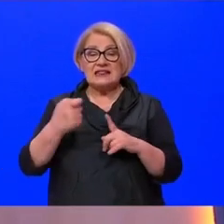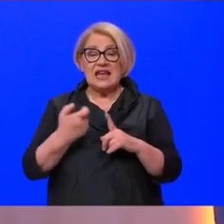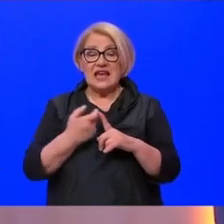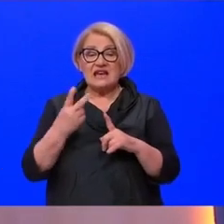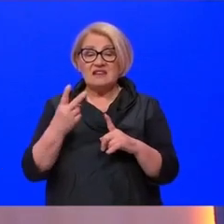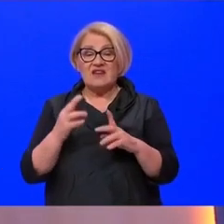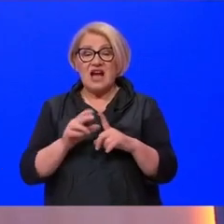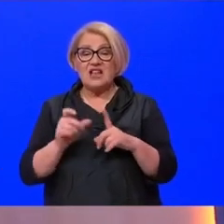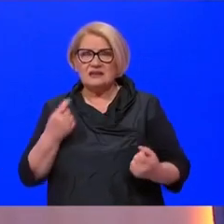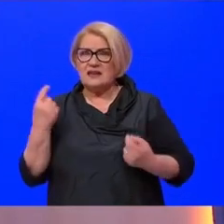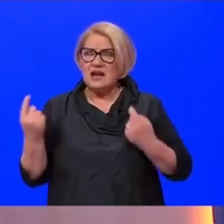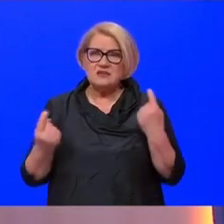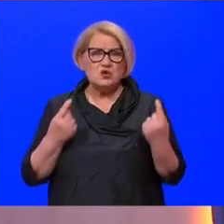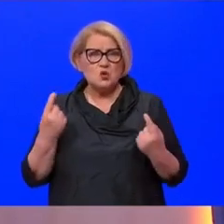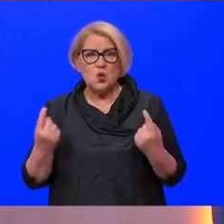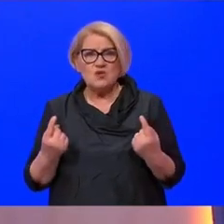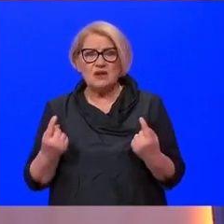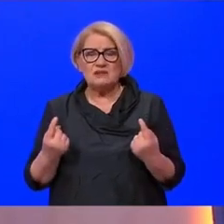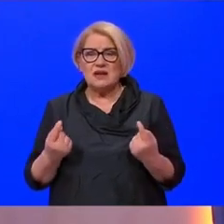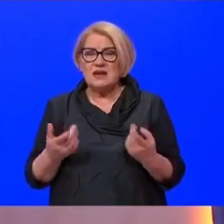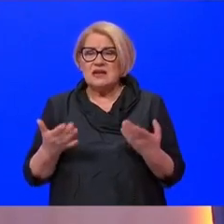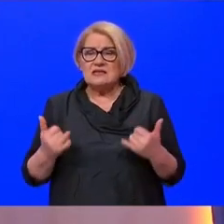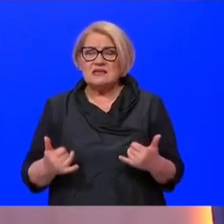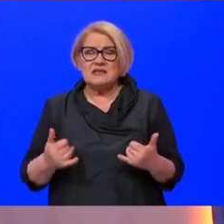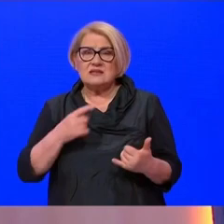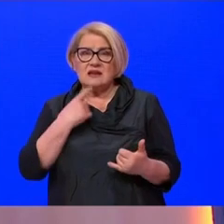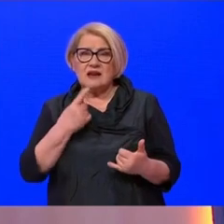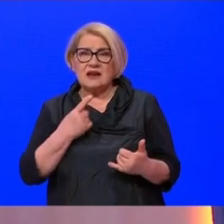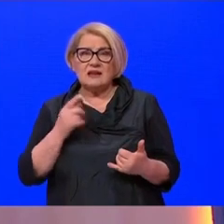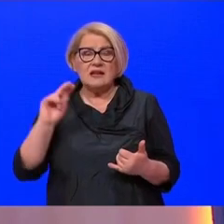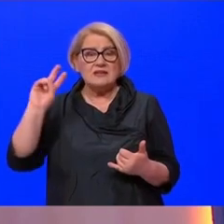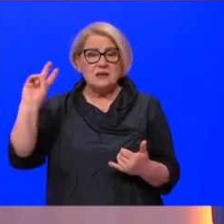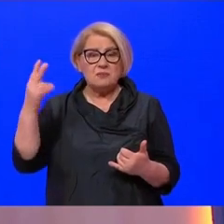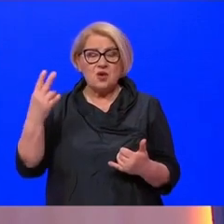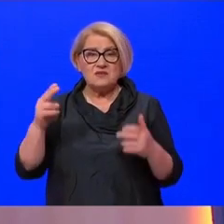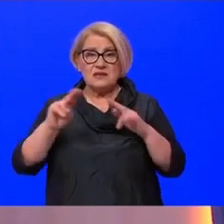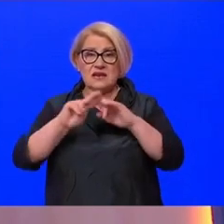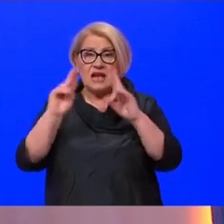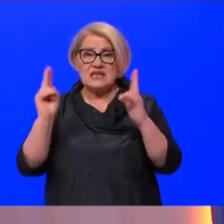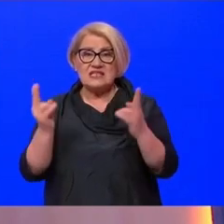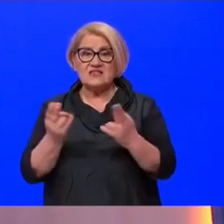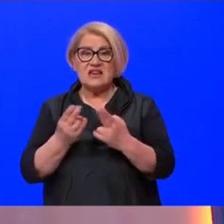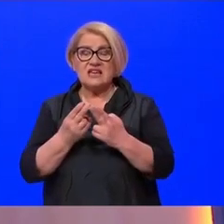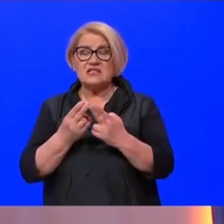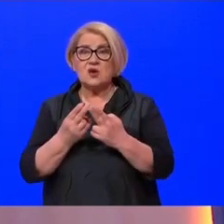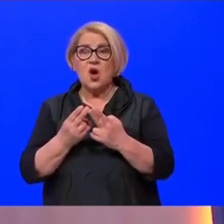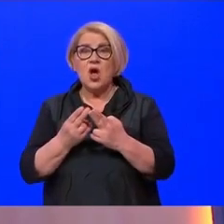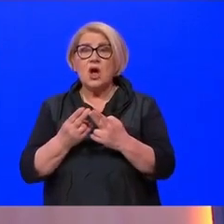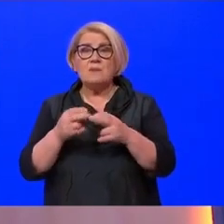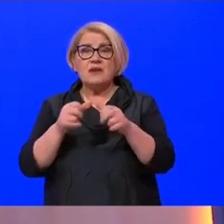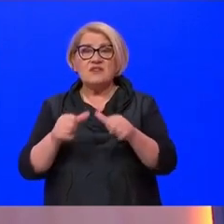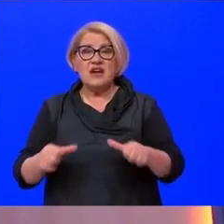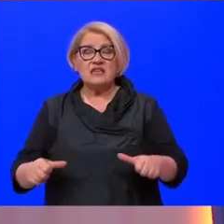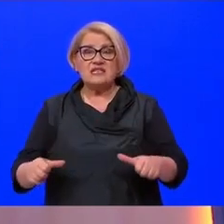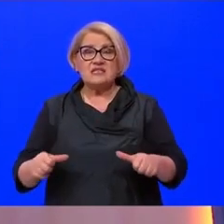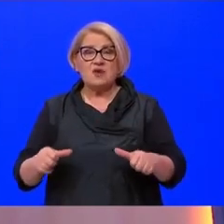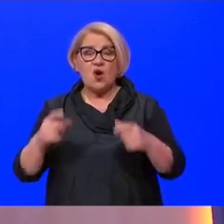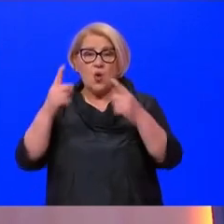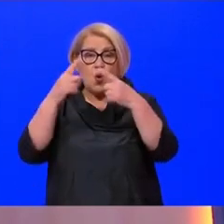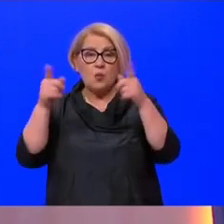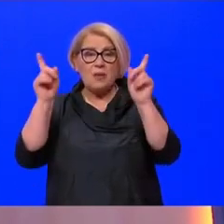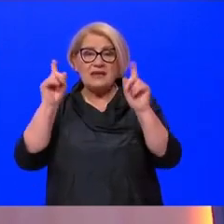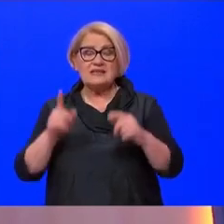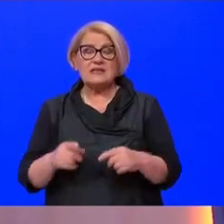to oživotvoriti. Na kraju krajeva sad ste rekli da ste pozvani i na svjetsko prvenstvo u Meksiko. Dakle, to je vrlo, vrlo ozbiljan